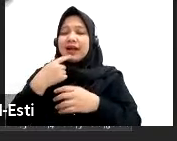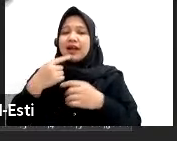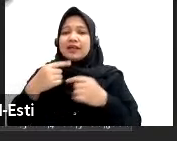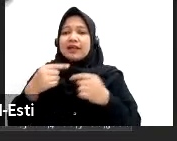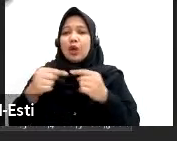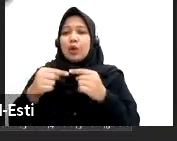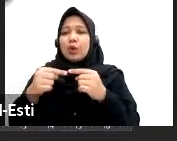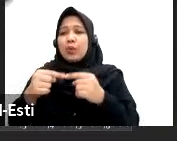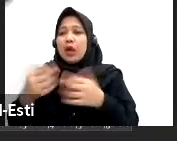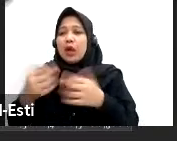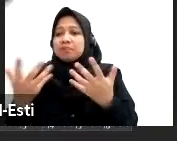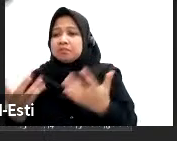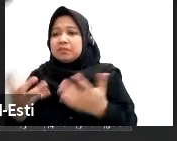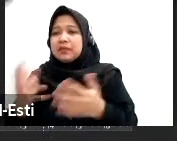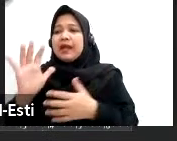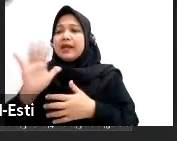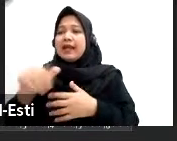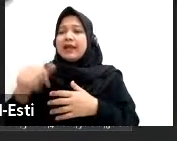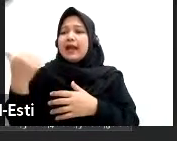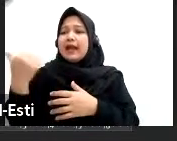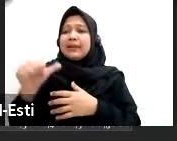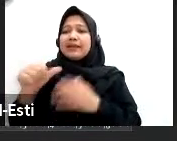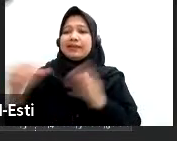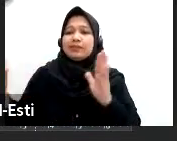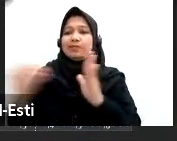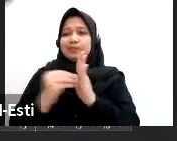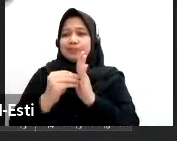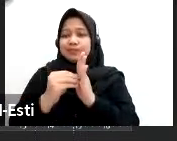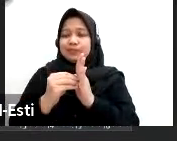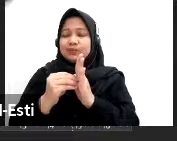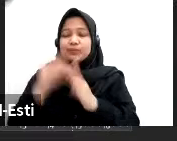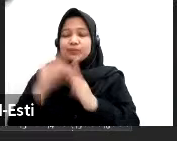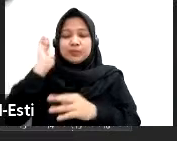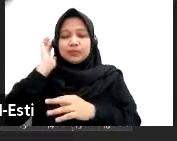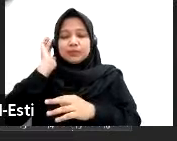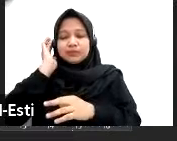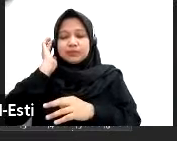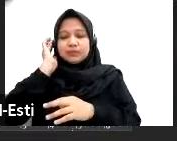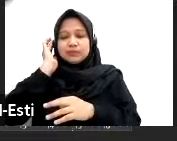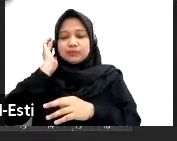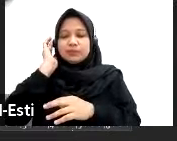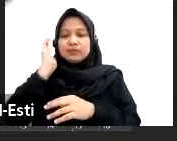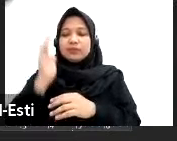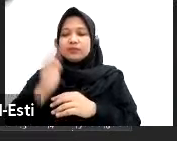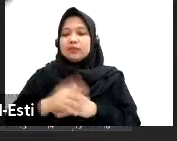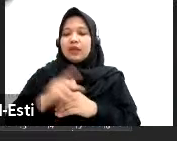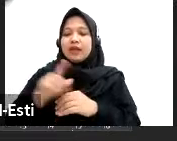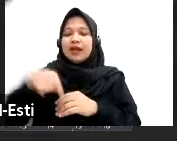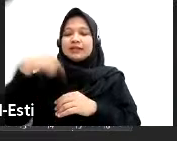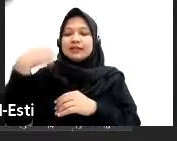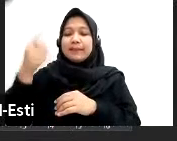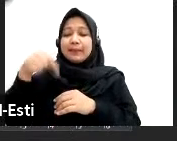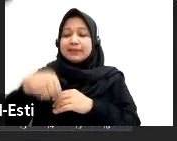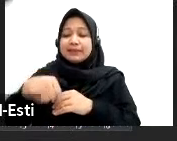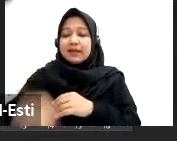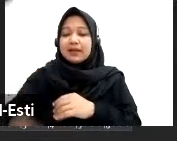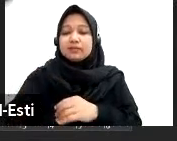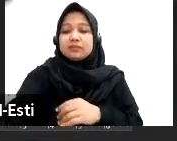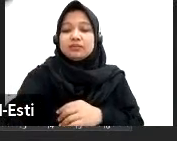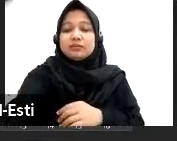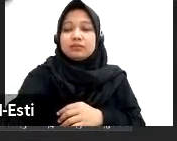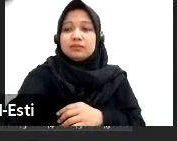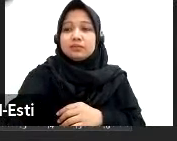PK juga mereka berapa publikasi maupun berita-berita dan ini sampai sekarang ini tidak sudah jadi